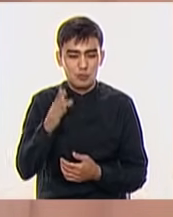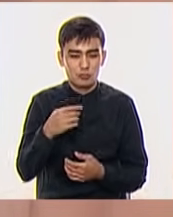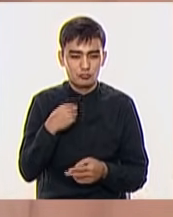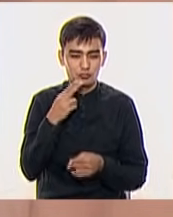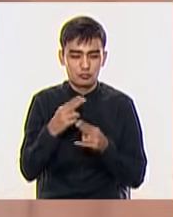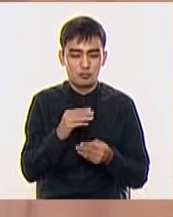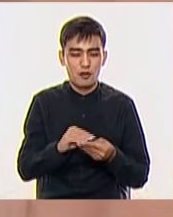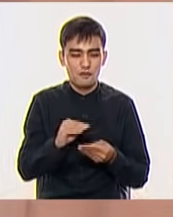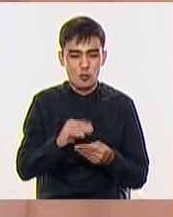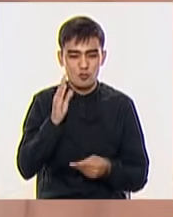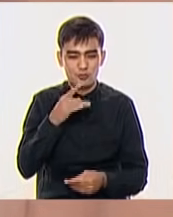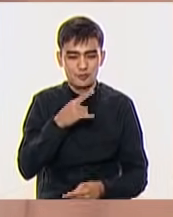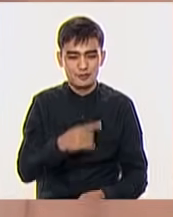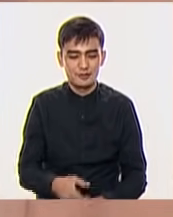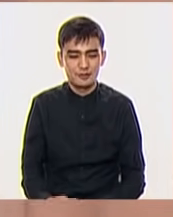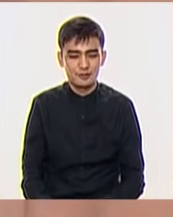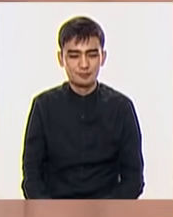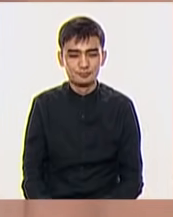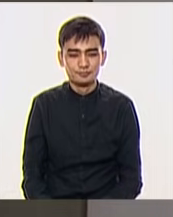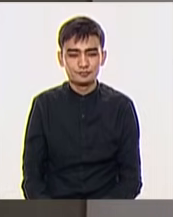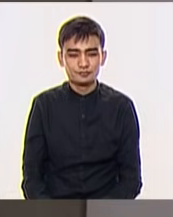главного санврача республики.